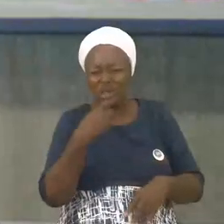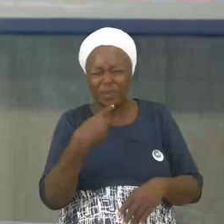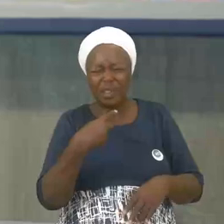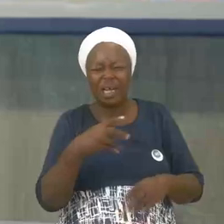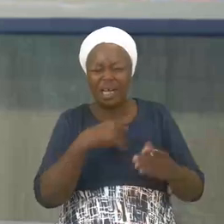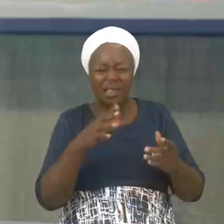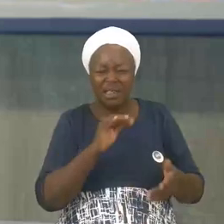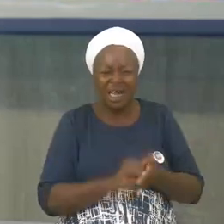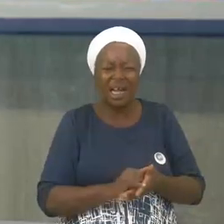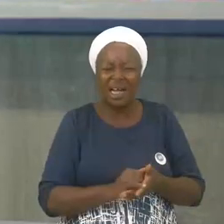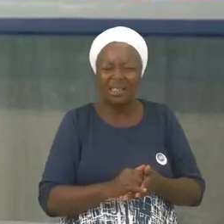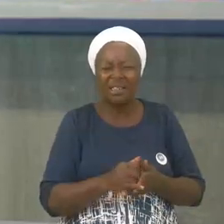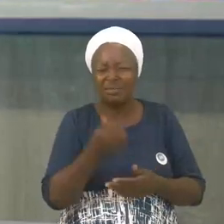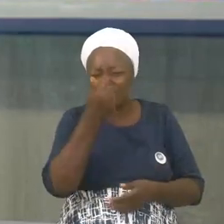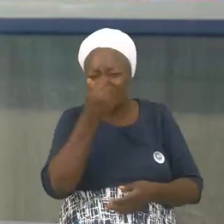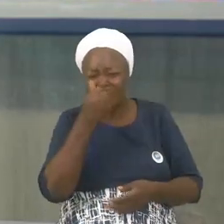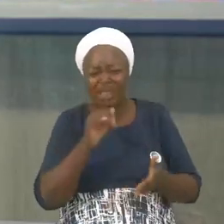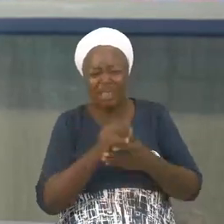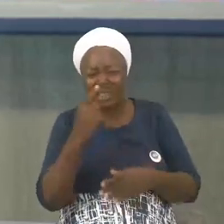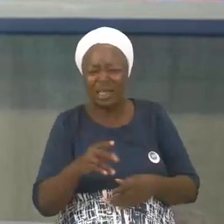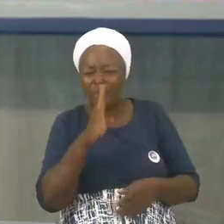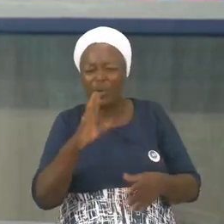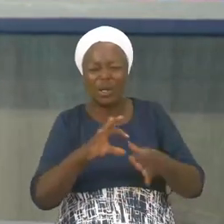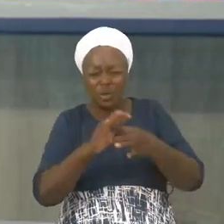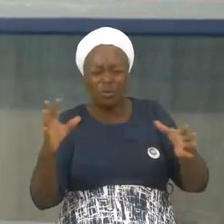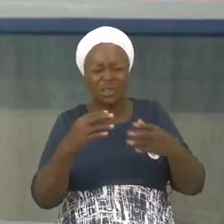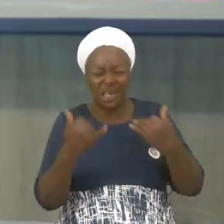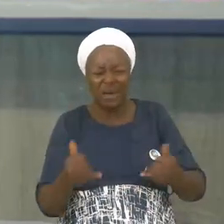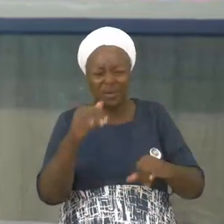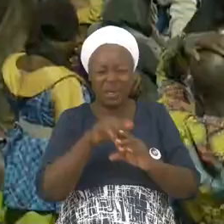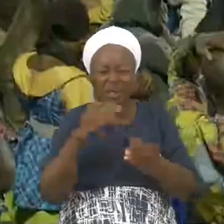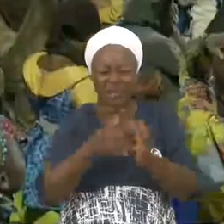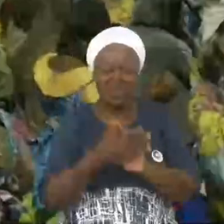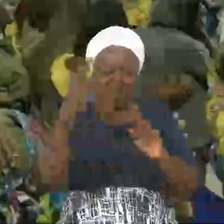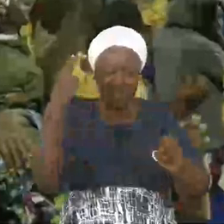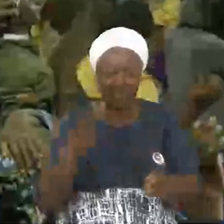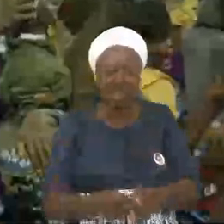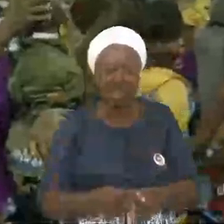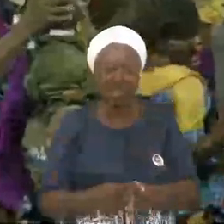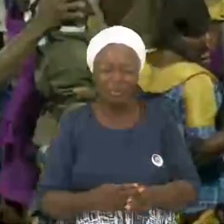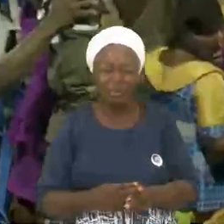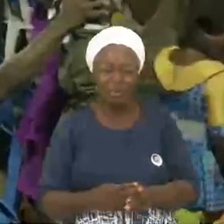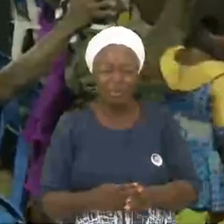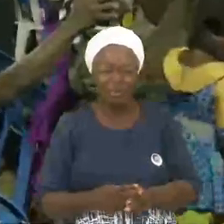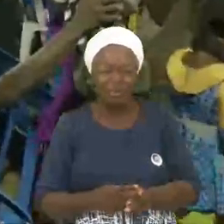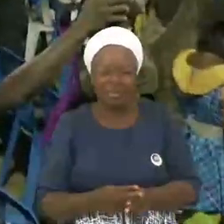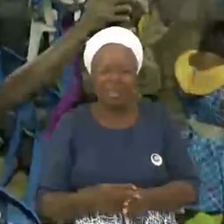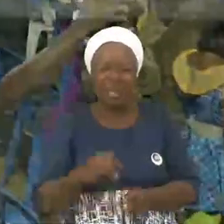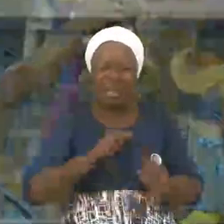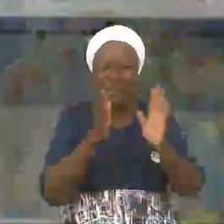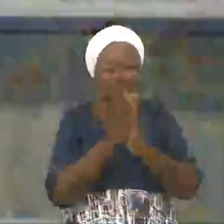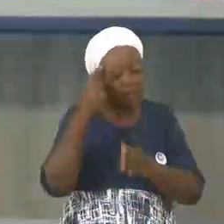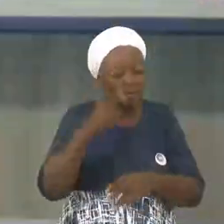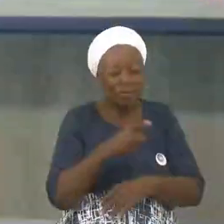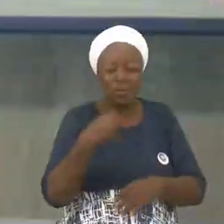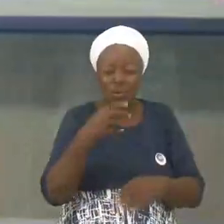qui ont les langues qui ne bougent pas au parler, cette corde vocale soit déliée au